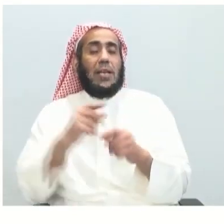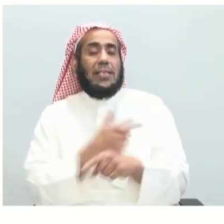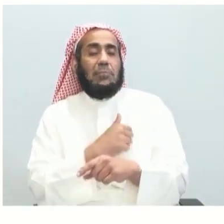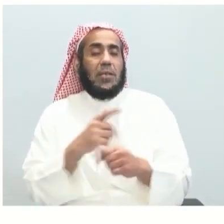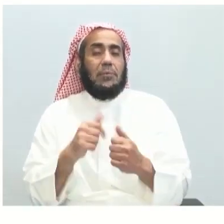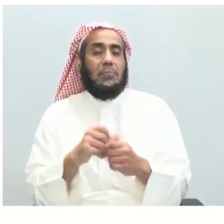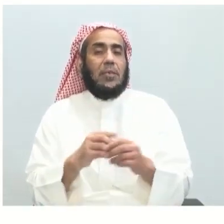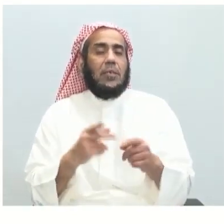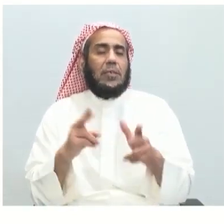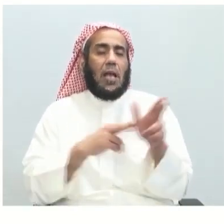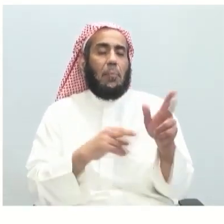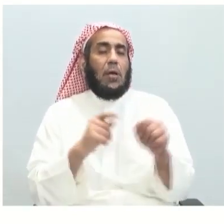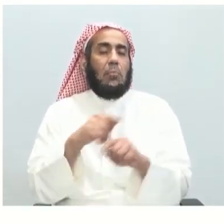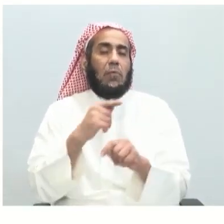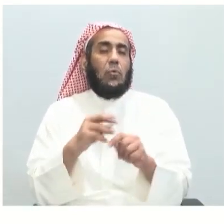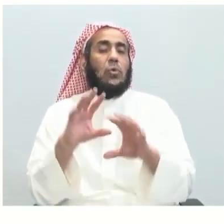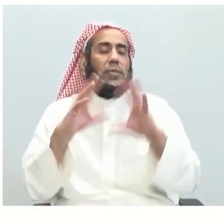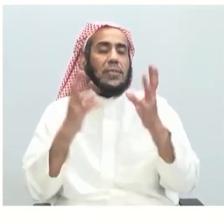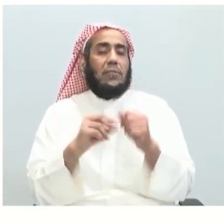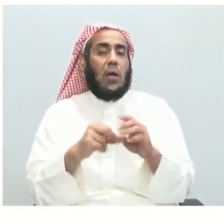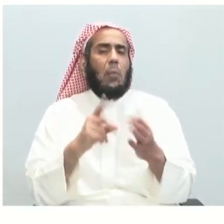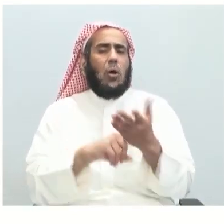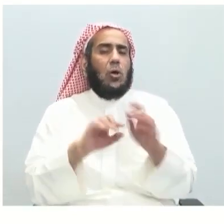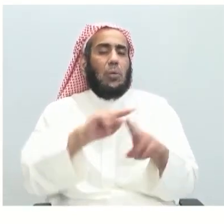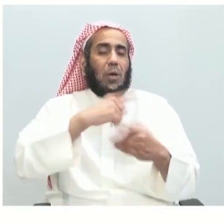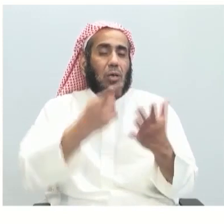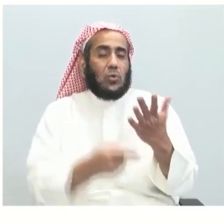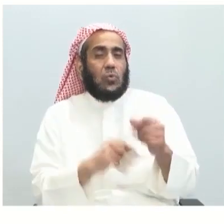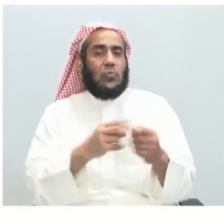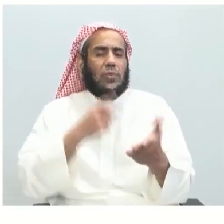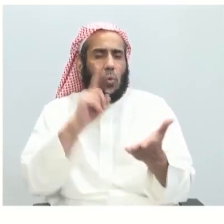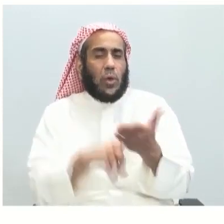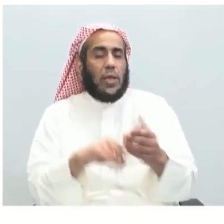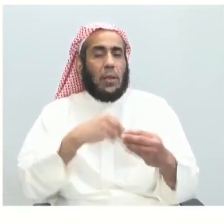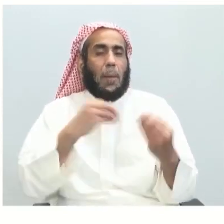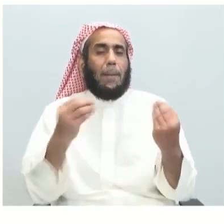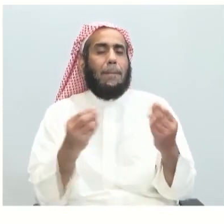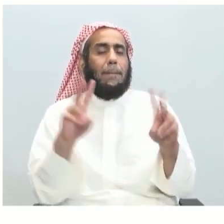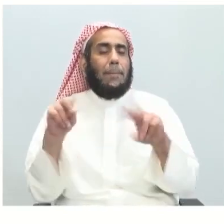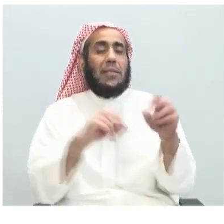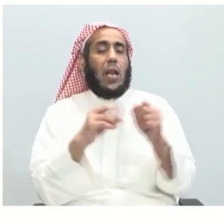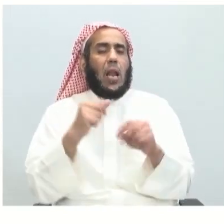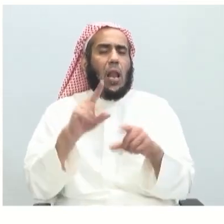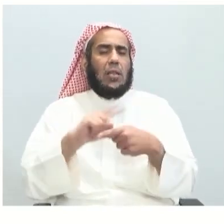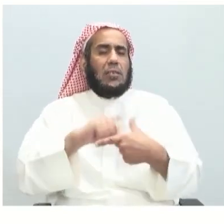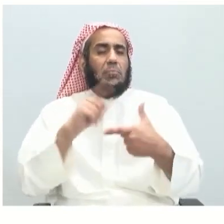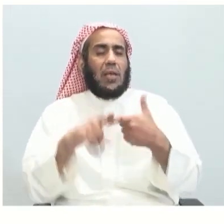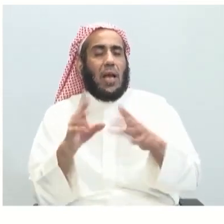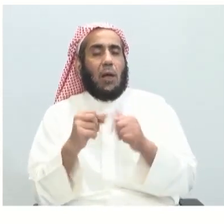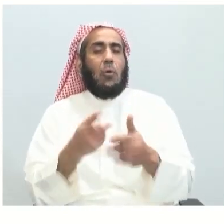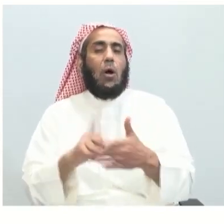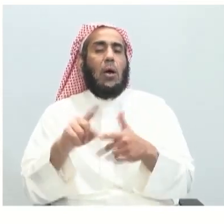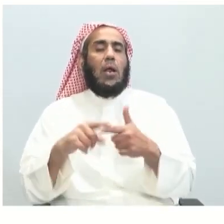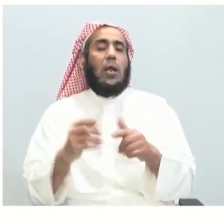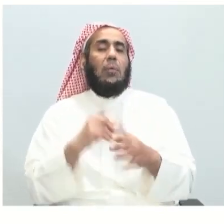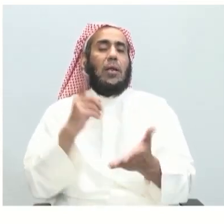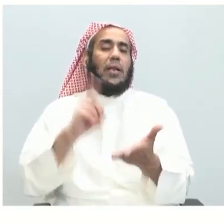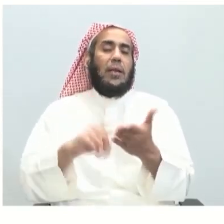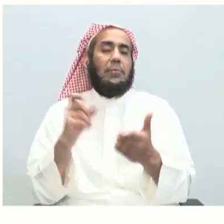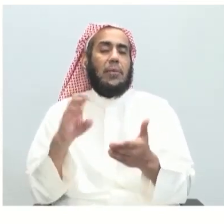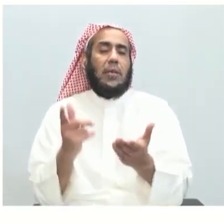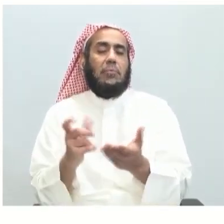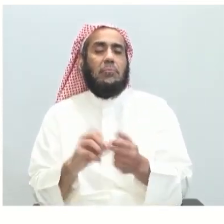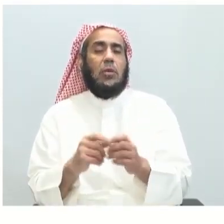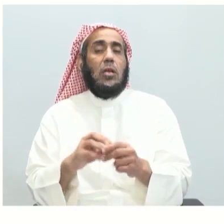الاسميه تابع المرفوع صفه معطوف توكيد بدل والمنتدى والخبر في اسمي كانا وخبر ان في اسمي كان وخبر